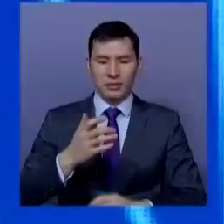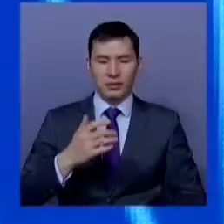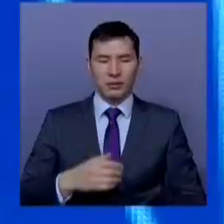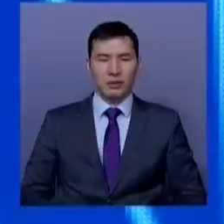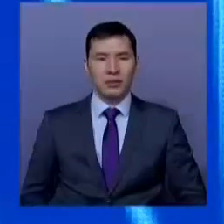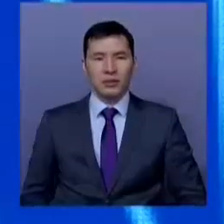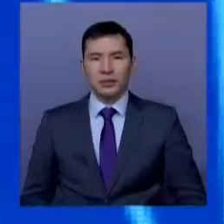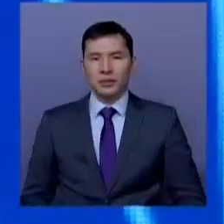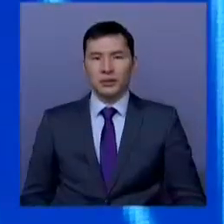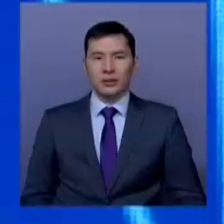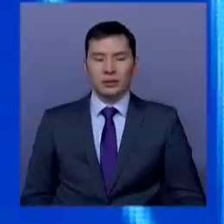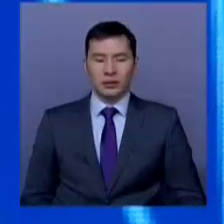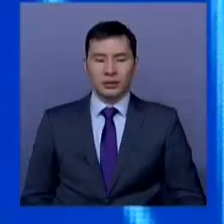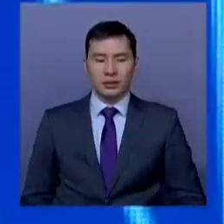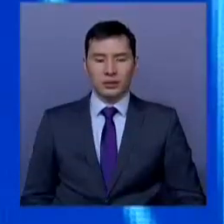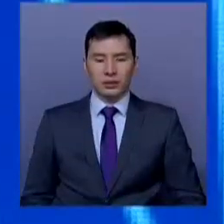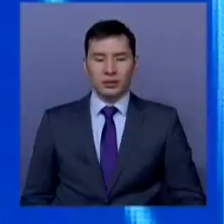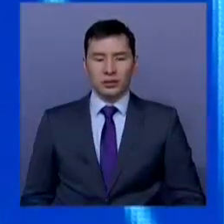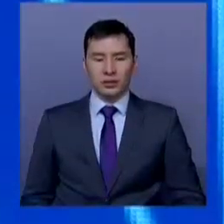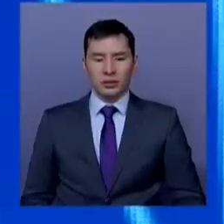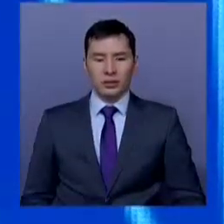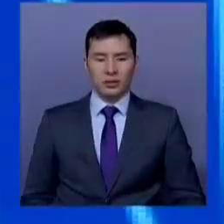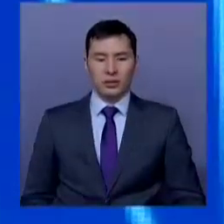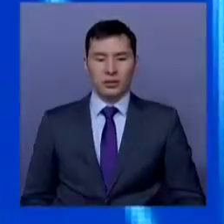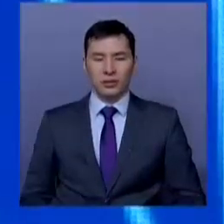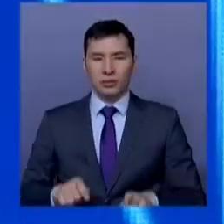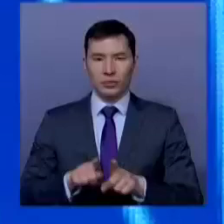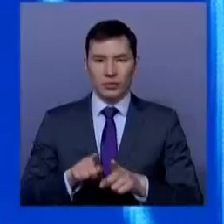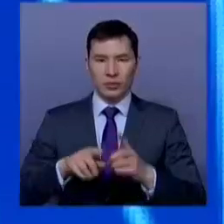да ауысымда деп оқытса да сөзді